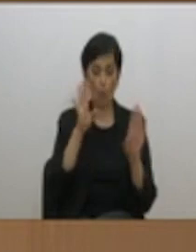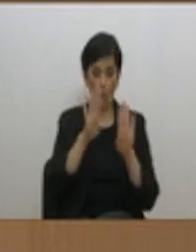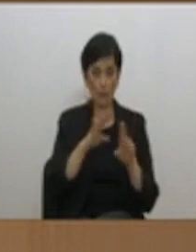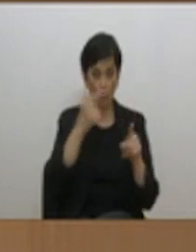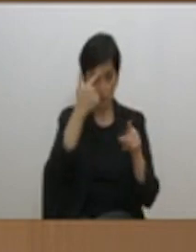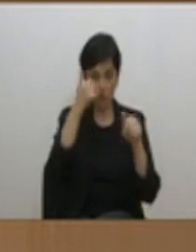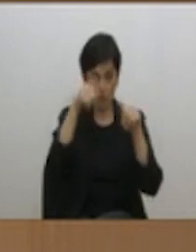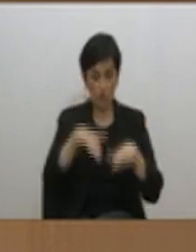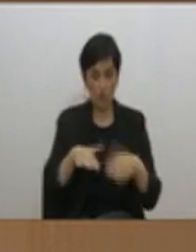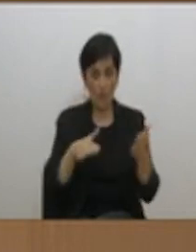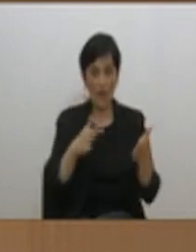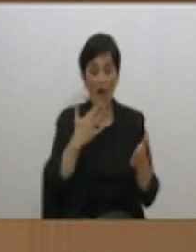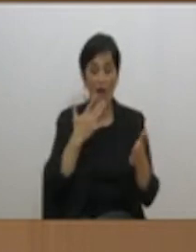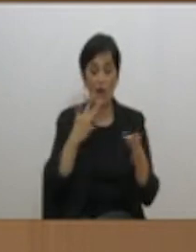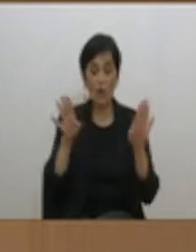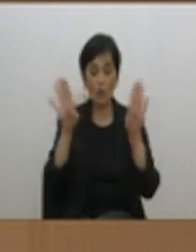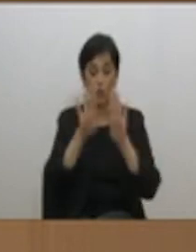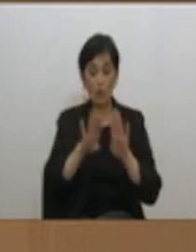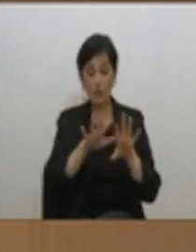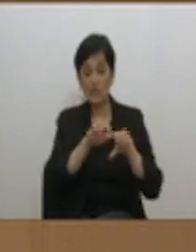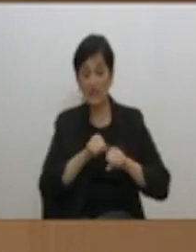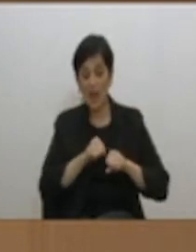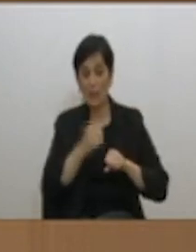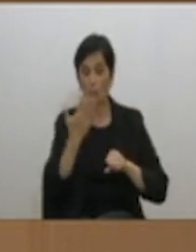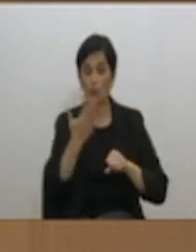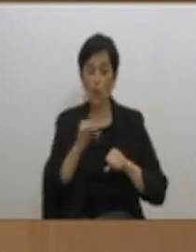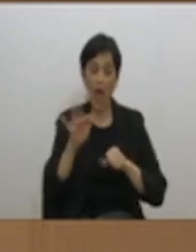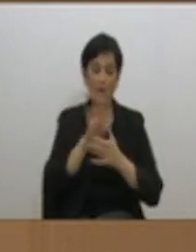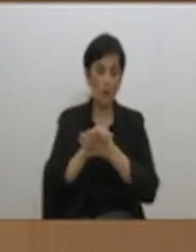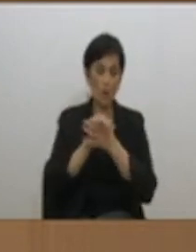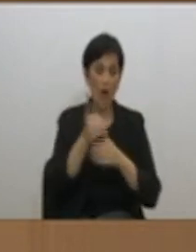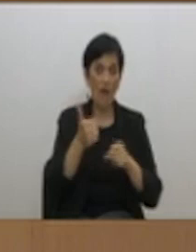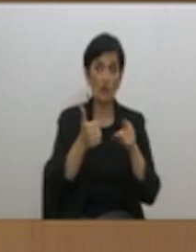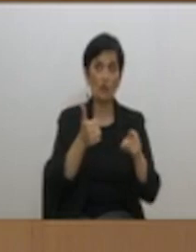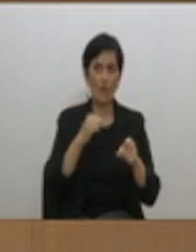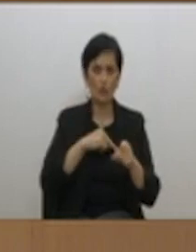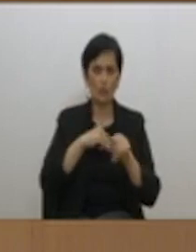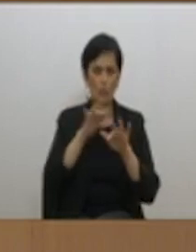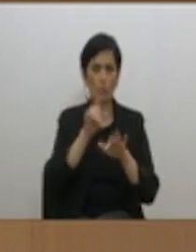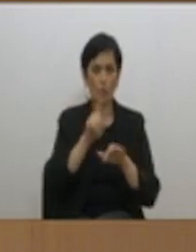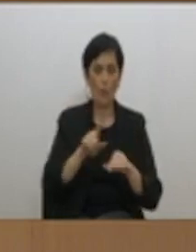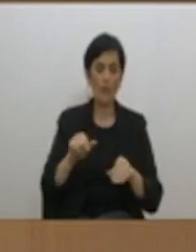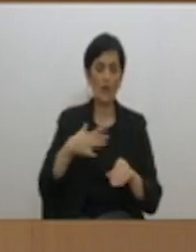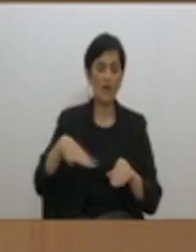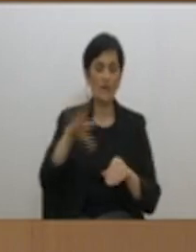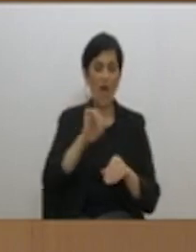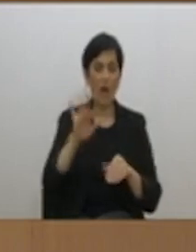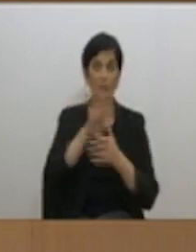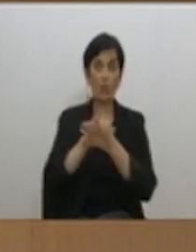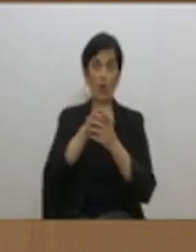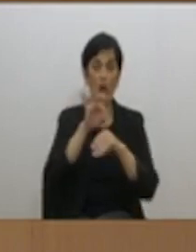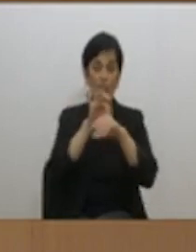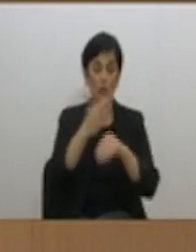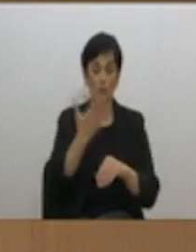ჩამოყალიბდით. ეროვნული იდენტობის წართმევა უნდა ევროპას თუ კარგია ევროკავშირი და თქვენ გამალებით მუშაობთ, რომ ქვეყანა ამ ევროკავშირში შეიყვანოთ. და